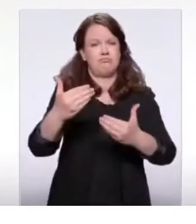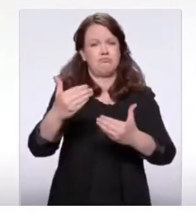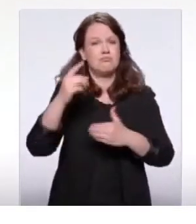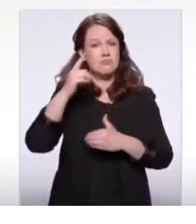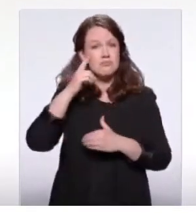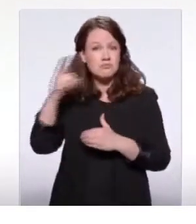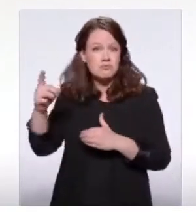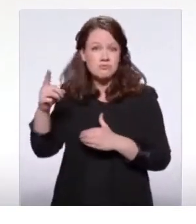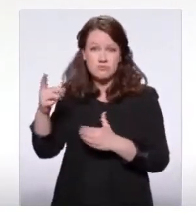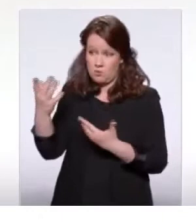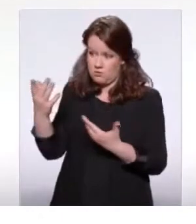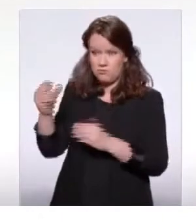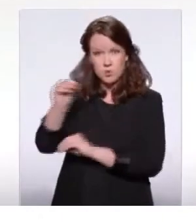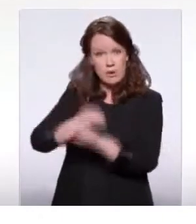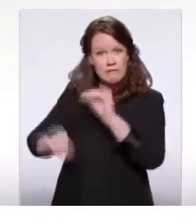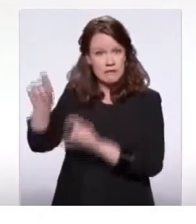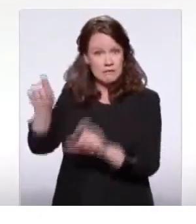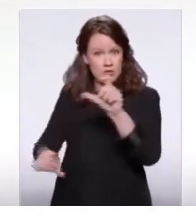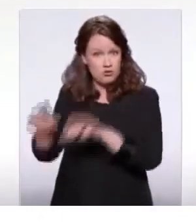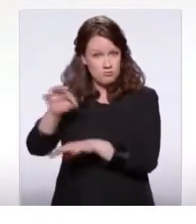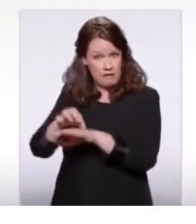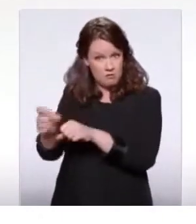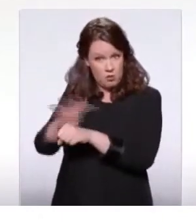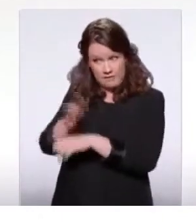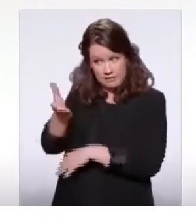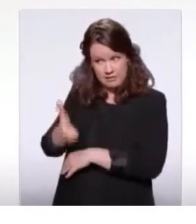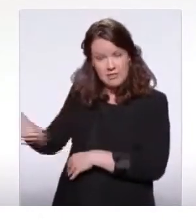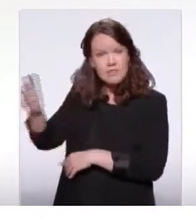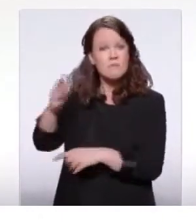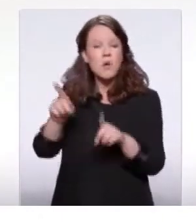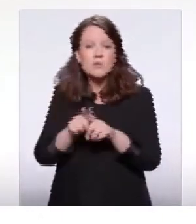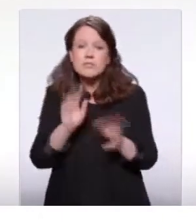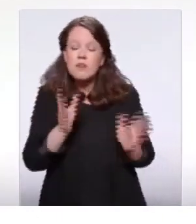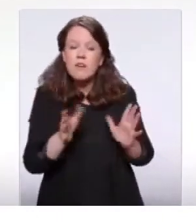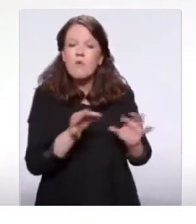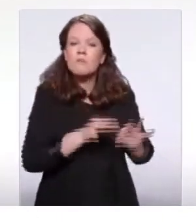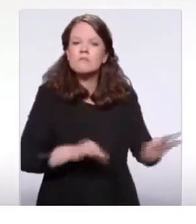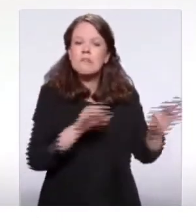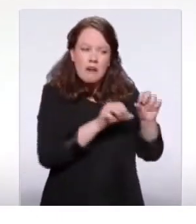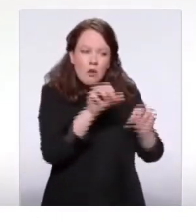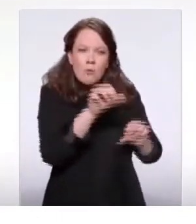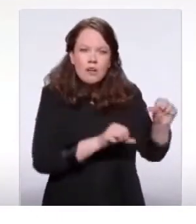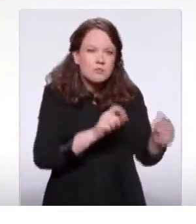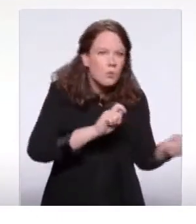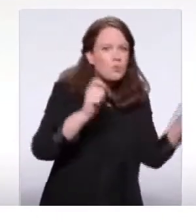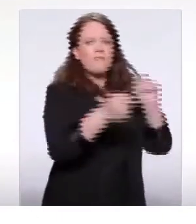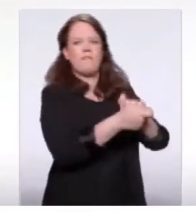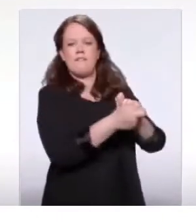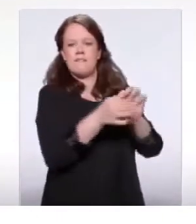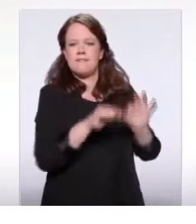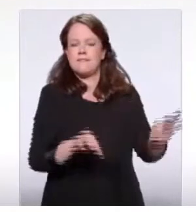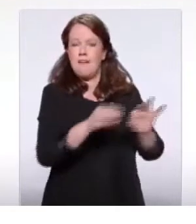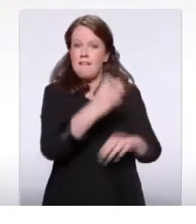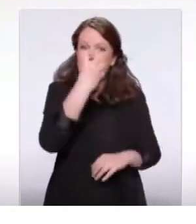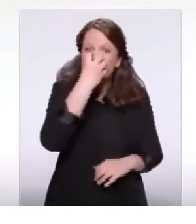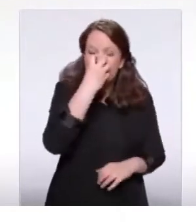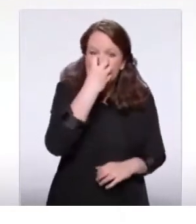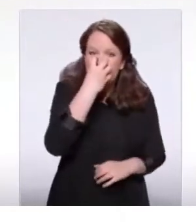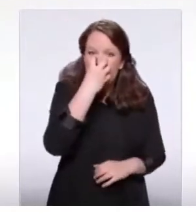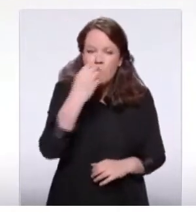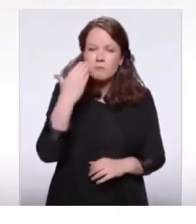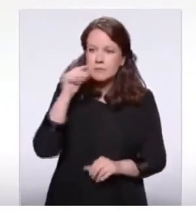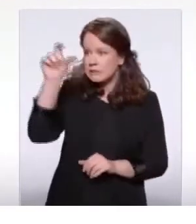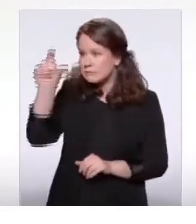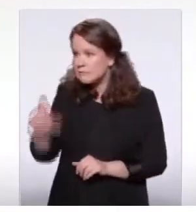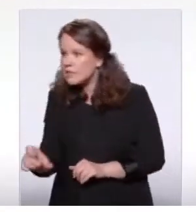l'hôpital, mais aussi pour transformer des salles d'opération en salles de réanimation, pour assurer une continuité de soins pour les patients atteints